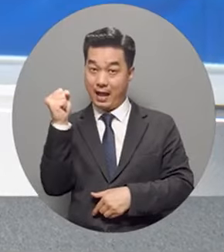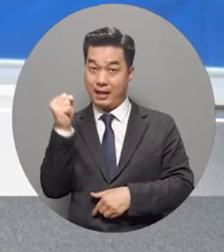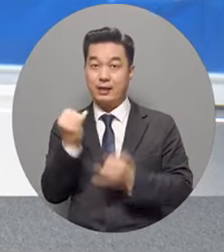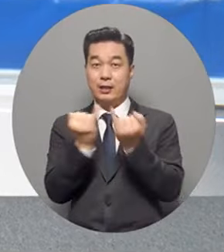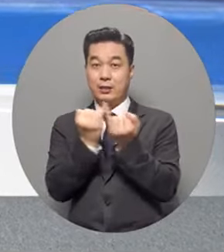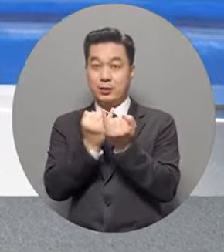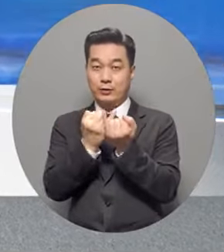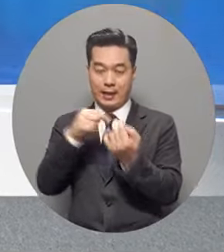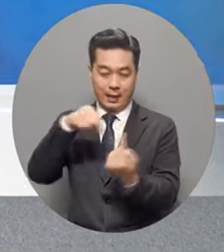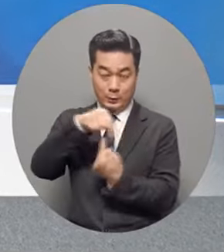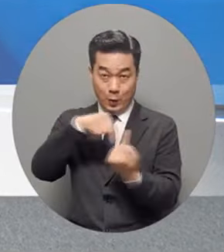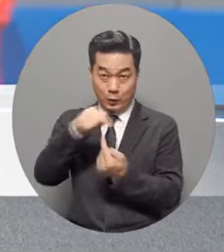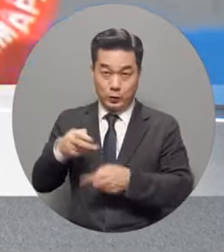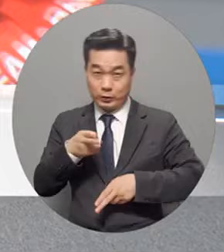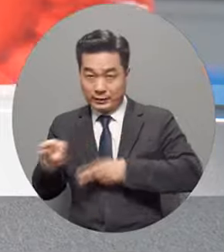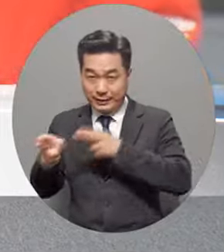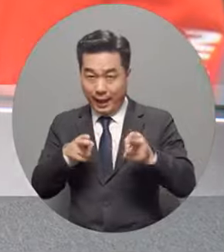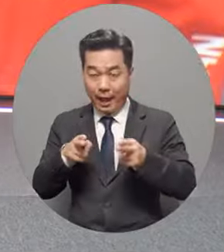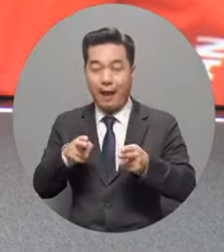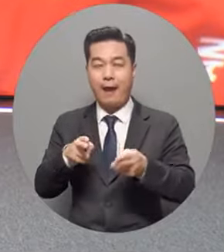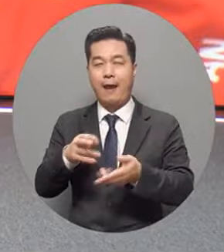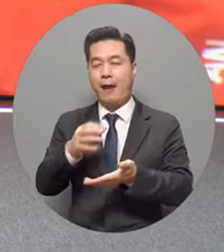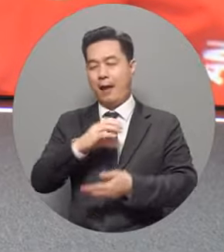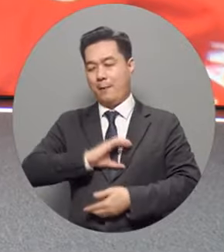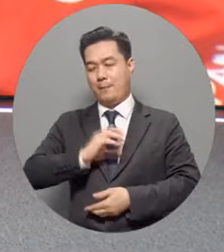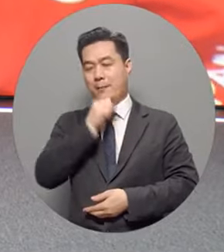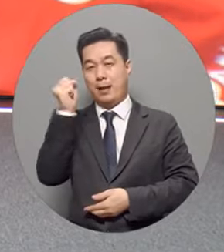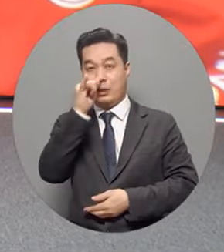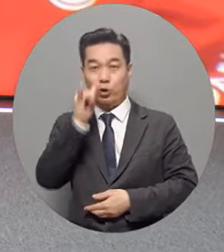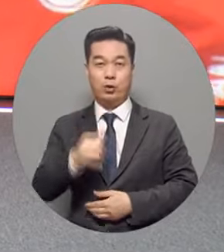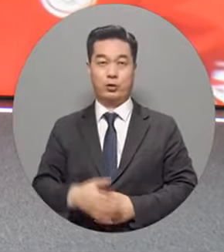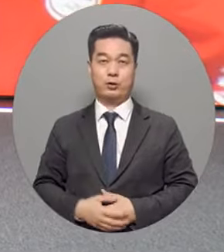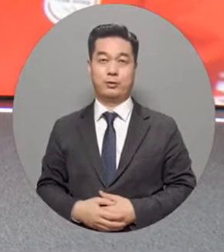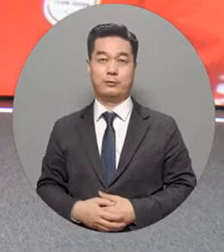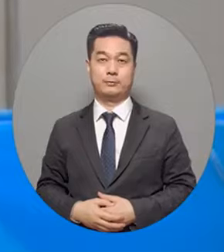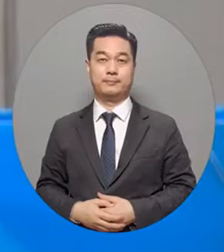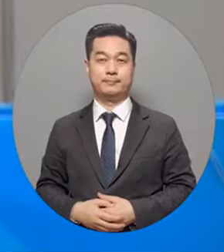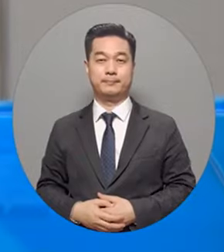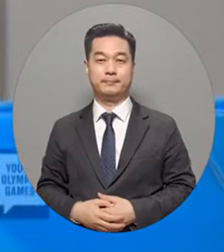값진 메달이 나왔는데요. 김태훈 기자가 전해드립니다.